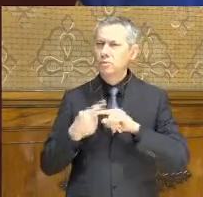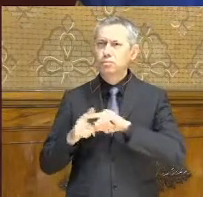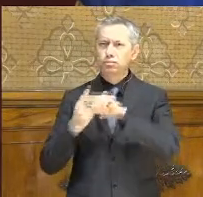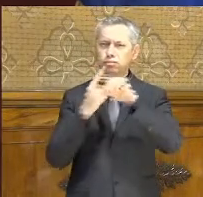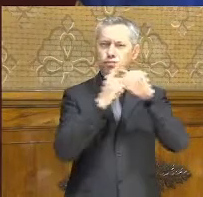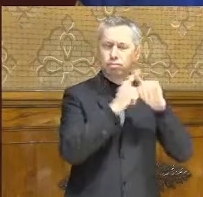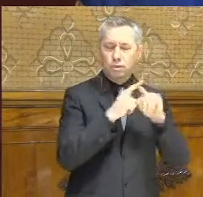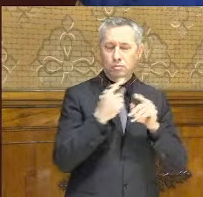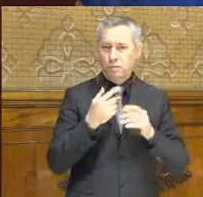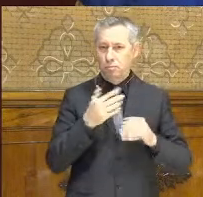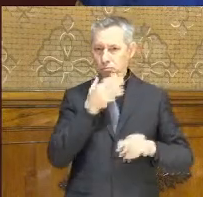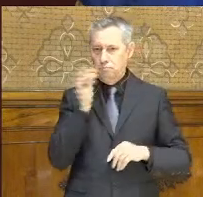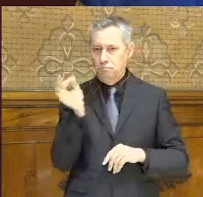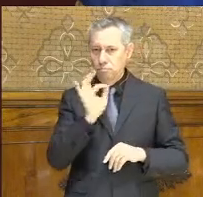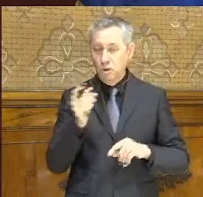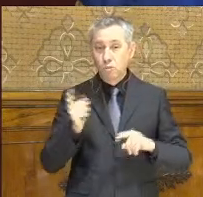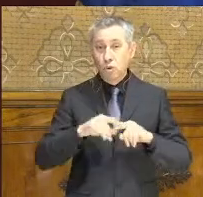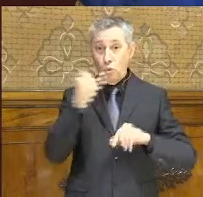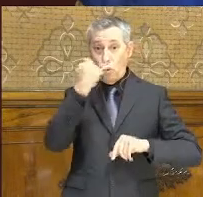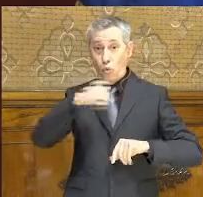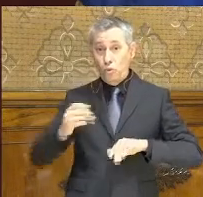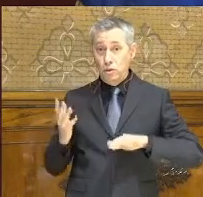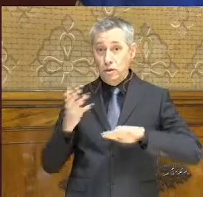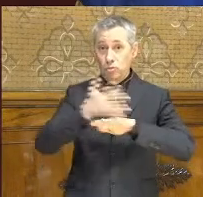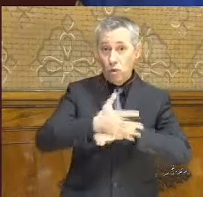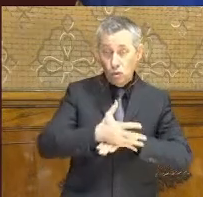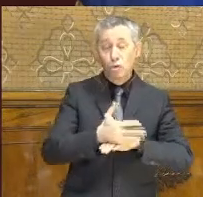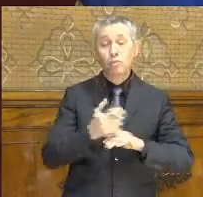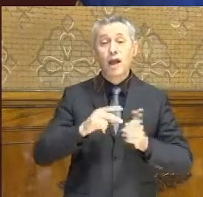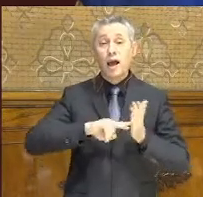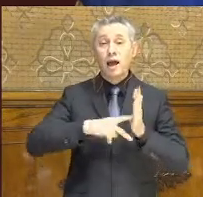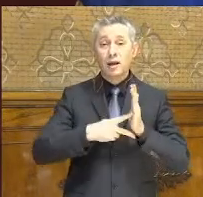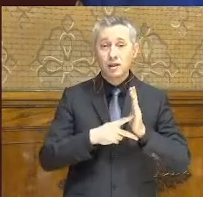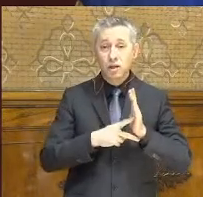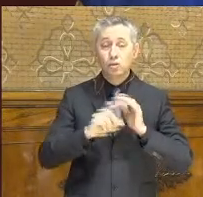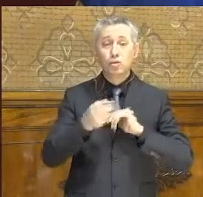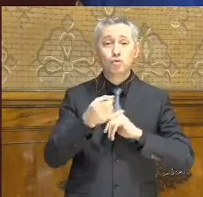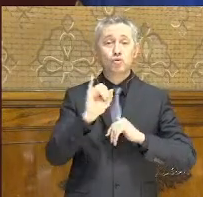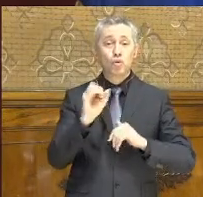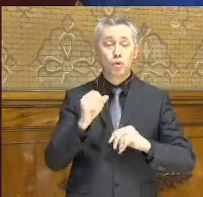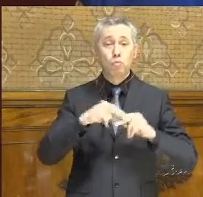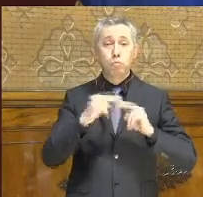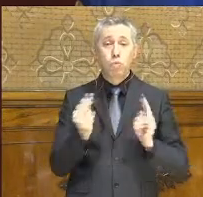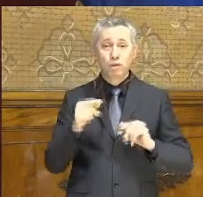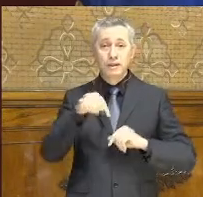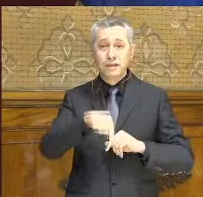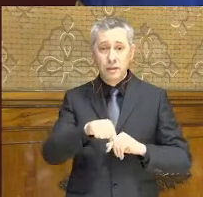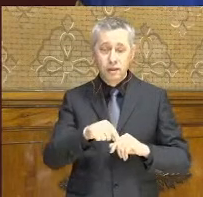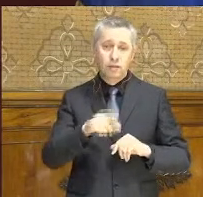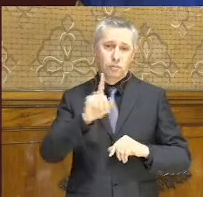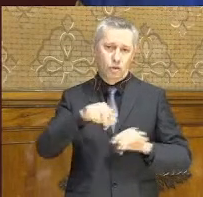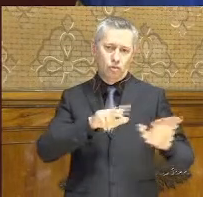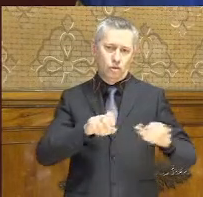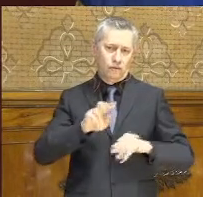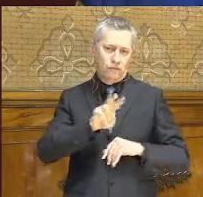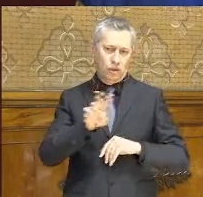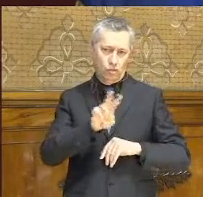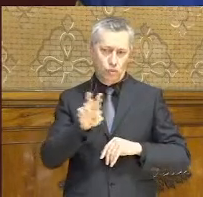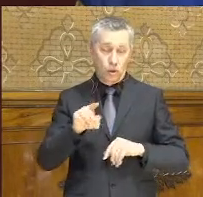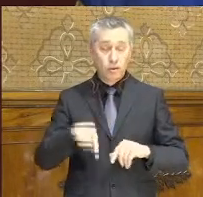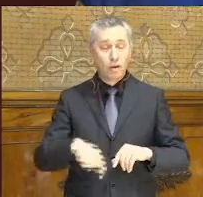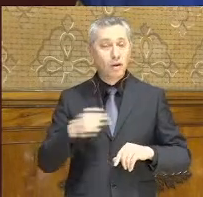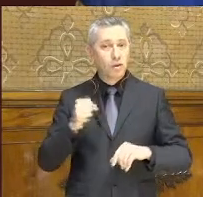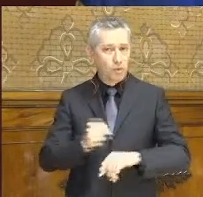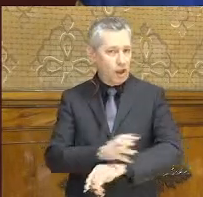cui ultimo intervenne illustre l'architetto Gio Ponti nel 1942. È con grande emozione stasera